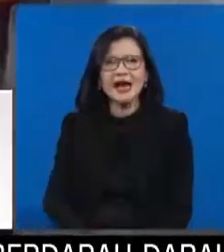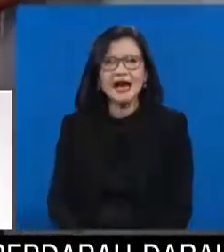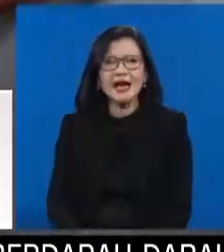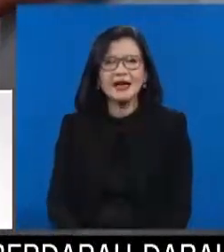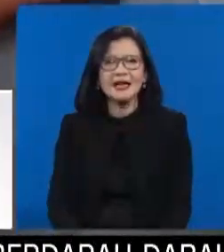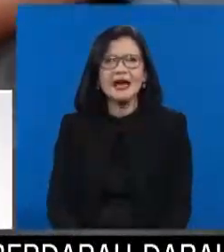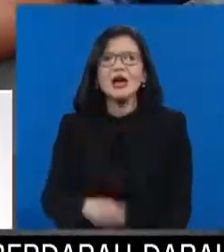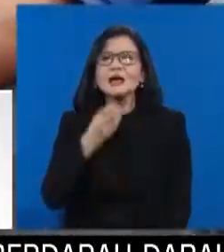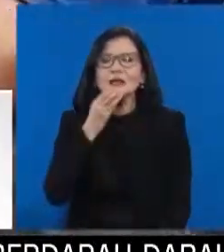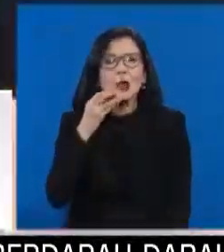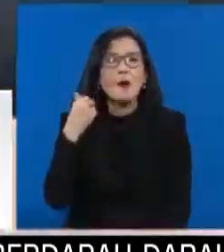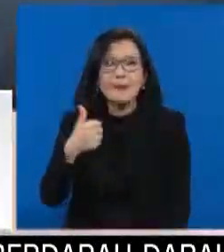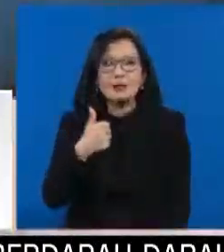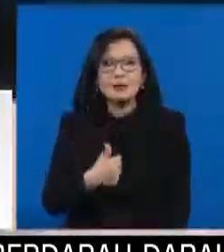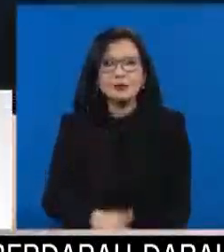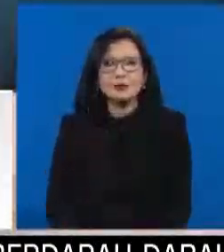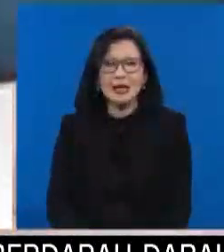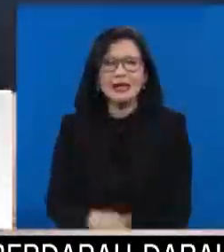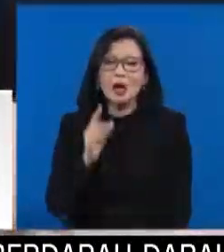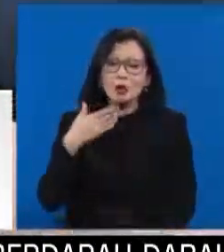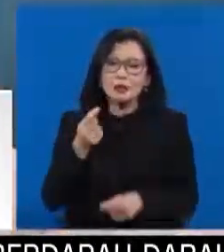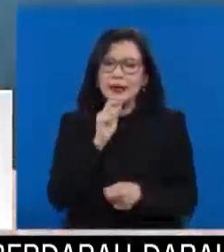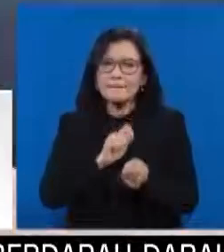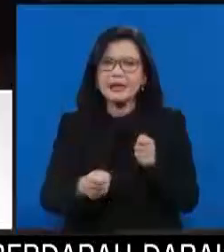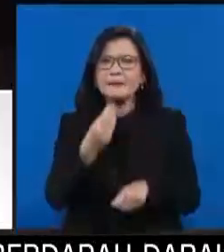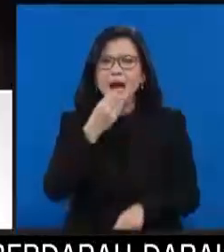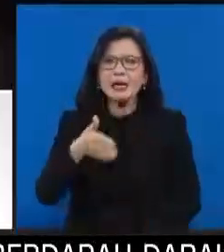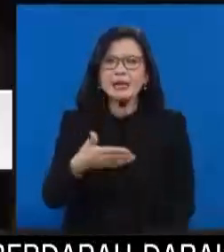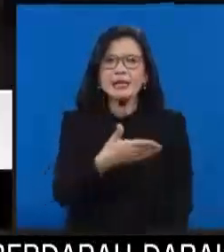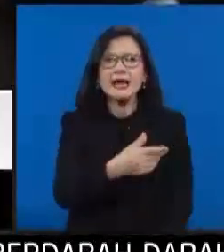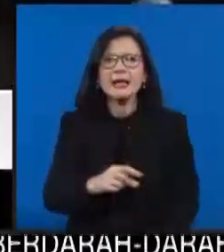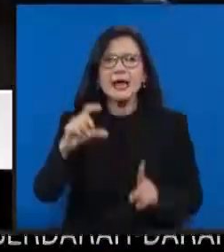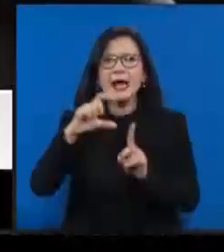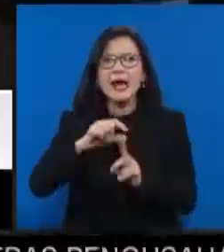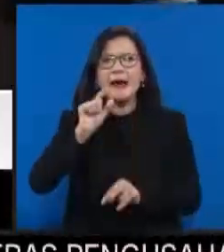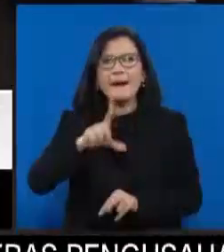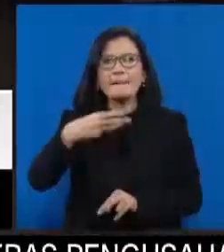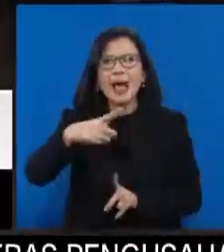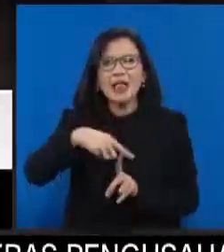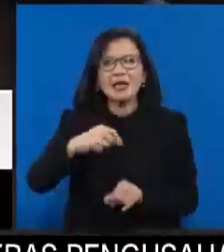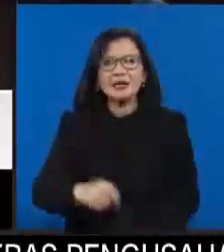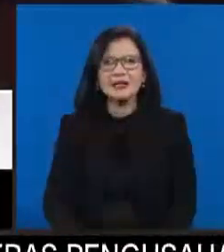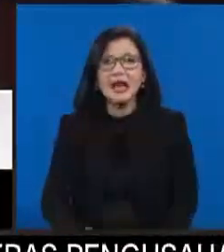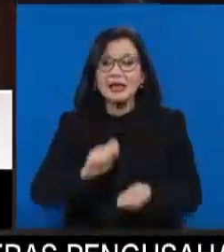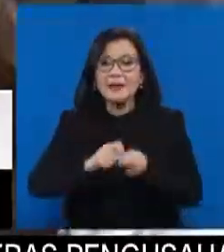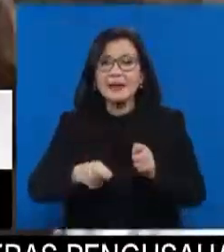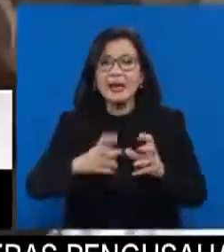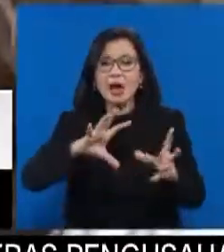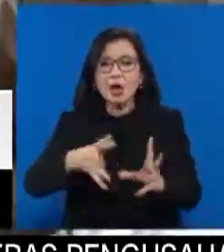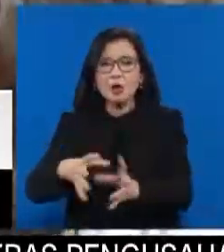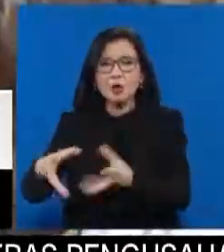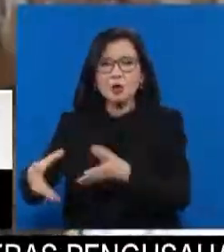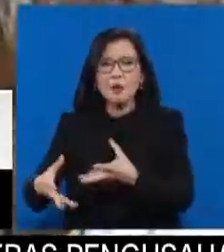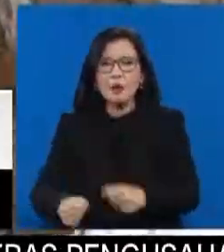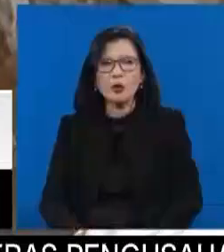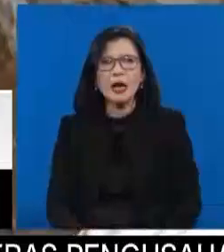Smart Fisheries Village oleh Kementerian Kelautan dan Perikanan. Pemerintah desa setempat membentuk kelompok Mina Mandiri yang